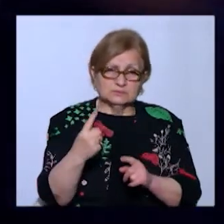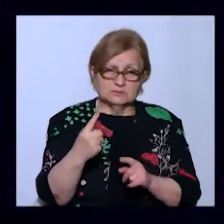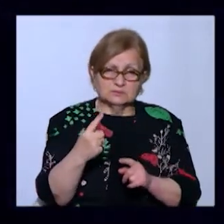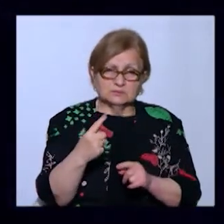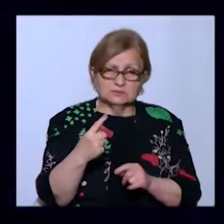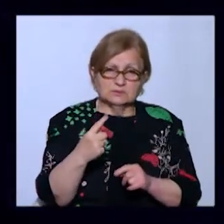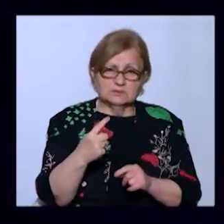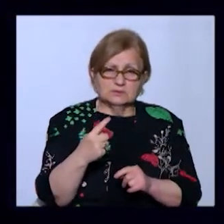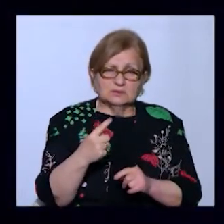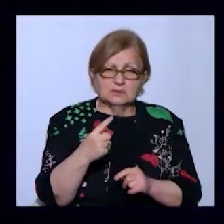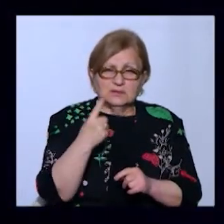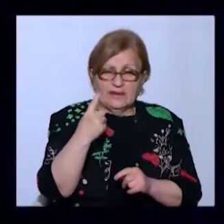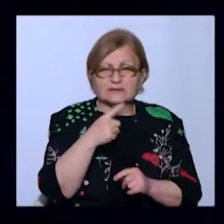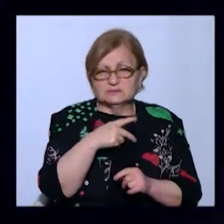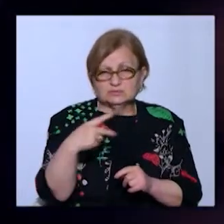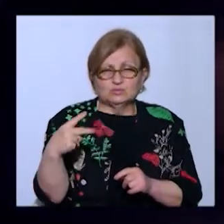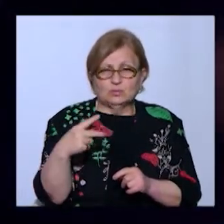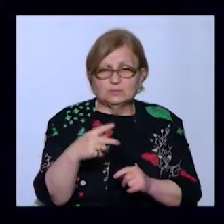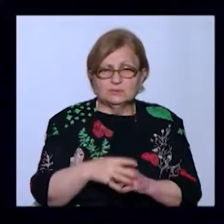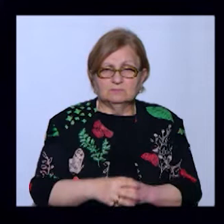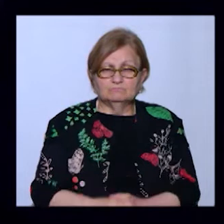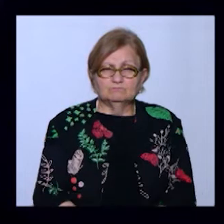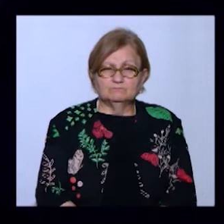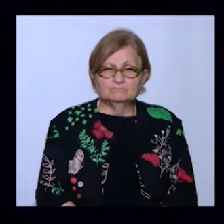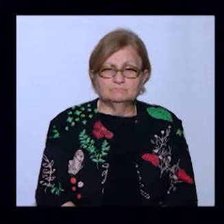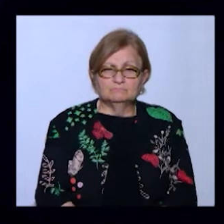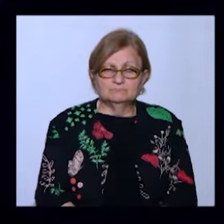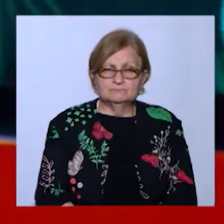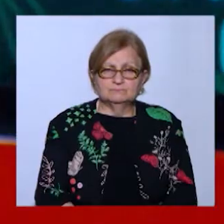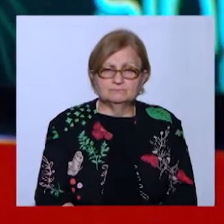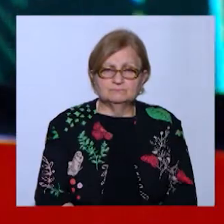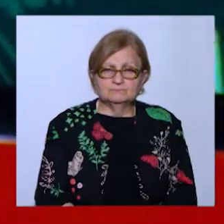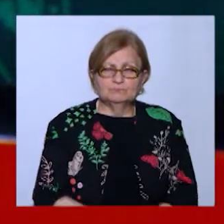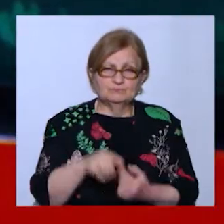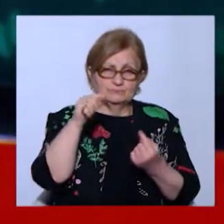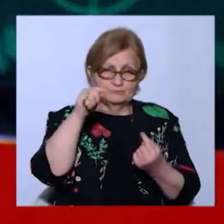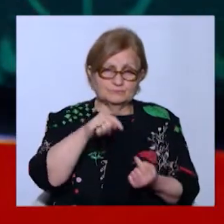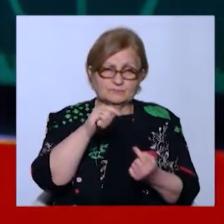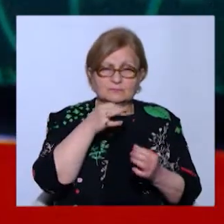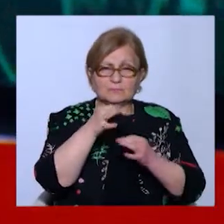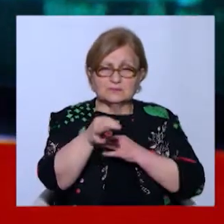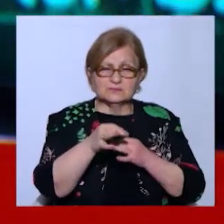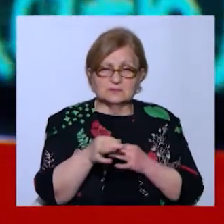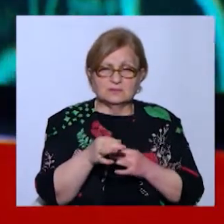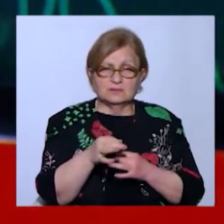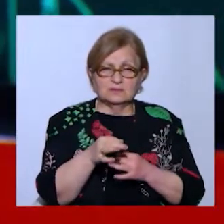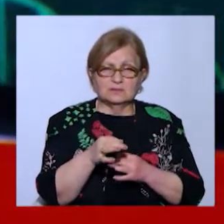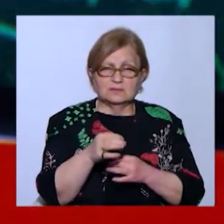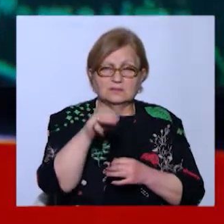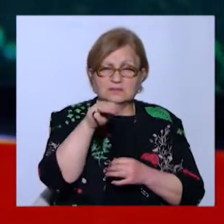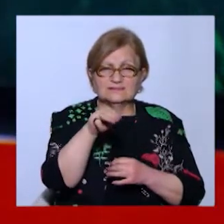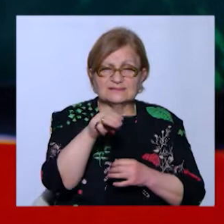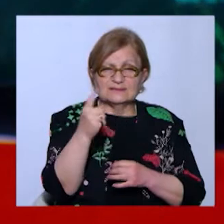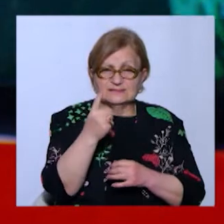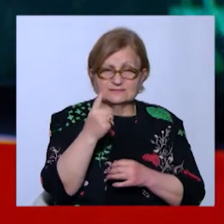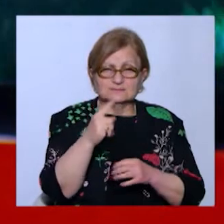პირველ კოეფიციენტი ნუ ერთი სტოლი არის. და შესაბამისად ამონახსნები მიიღება ესეთი რაღაცა t1